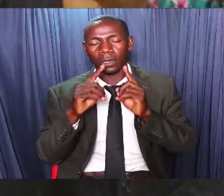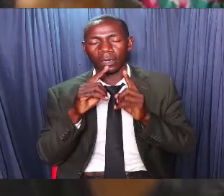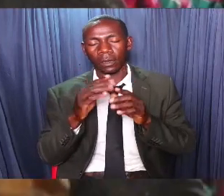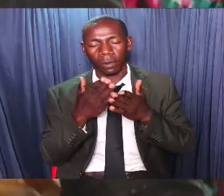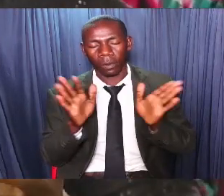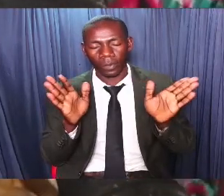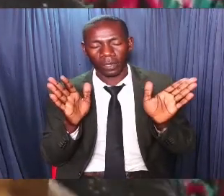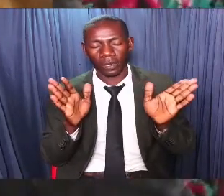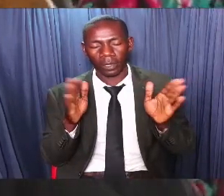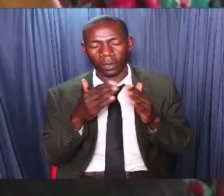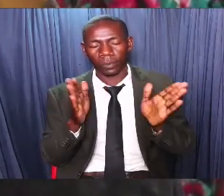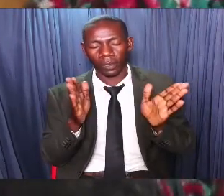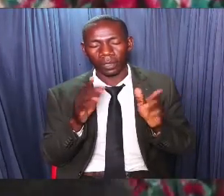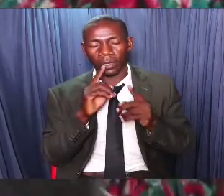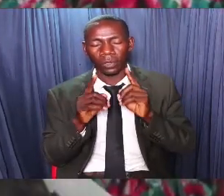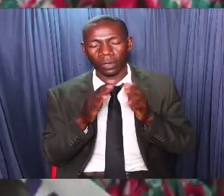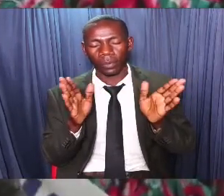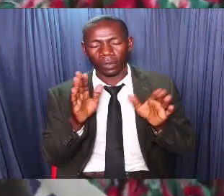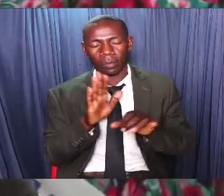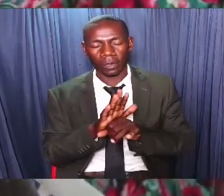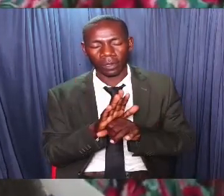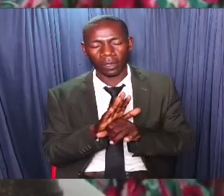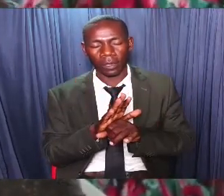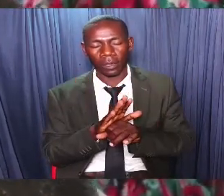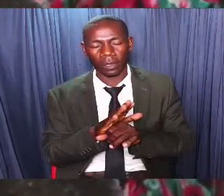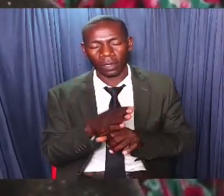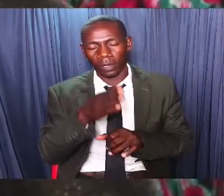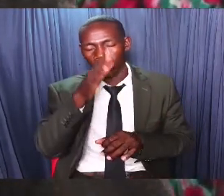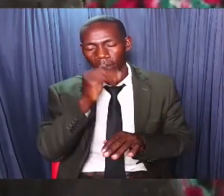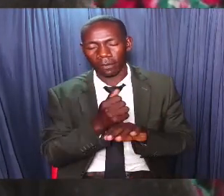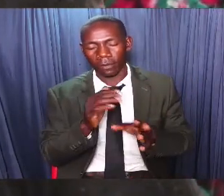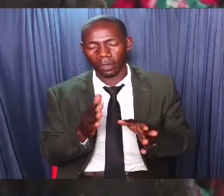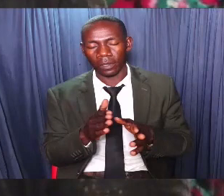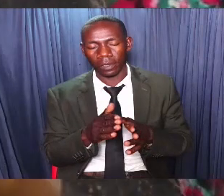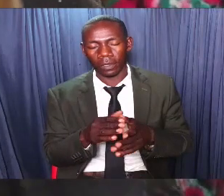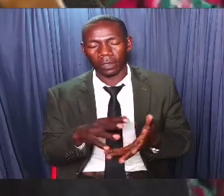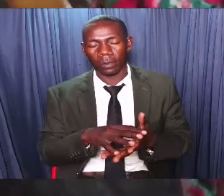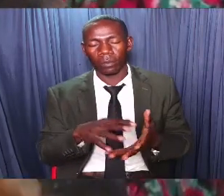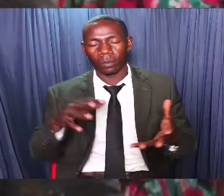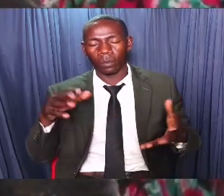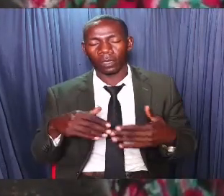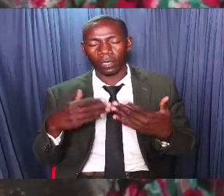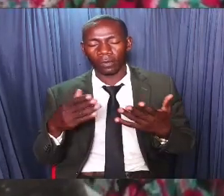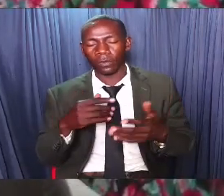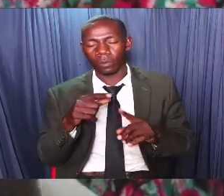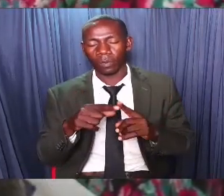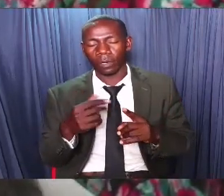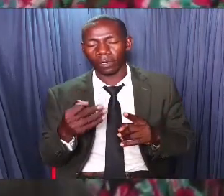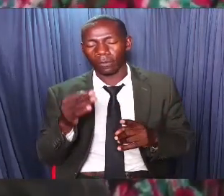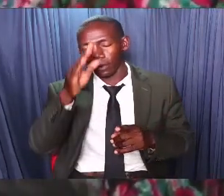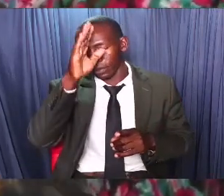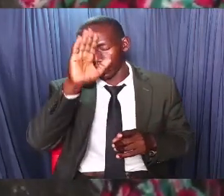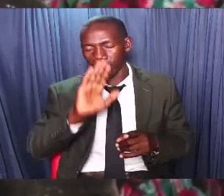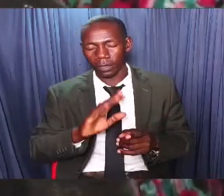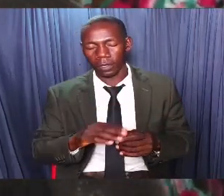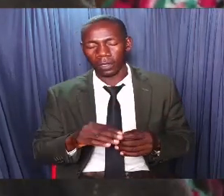upasa mwingi. Bwana ananena kwa ufunuo mwingi. Baba Mungu wa mazilishi ni hai. Muzidishia Bwana mtumishi wako,